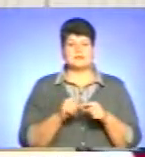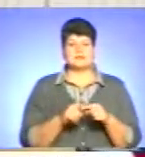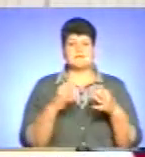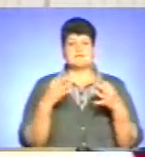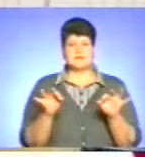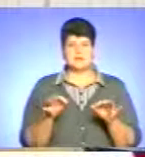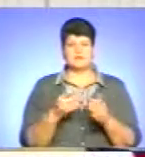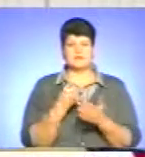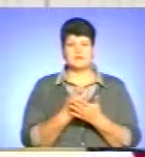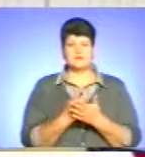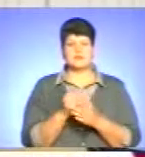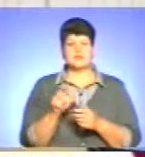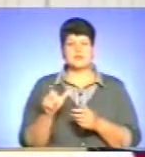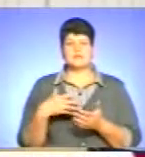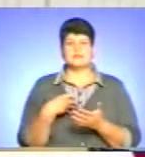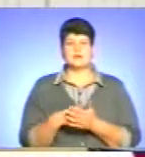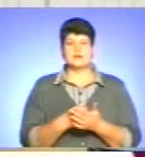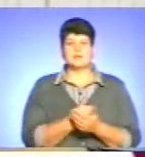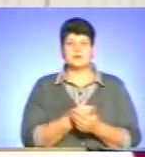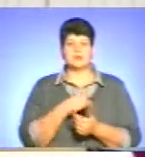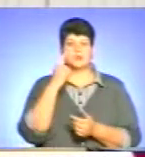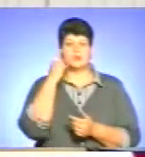волевиявлення людей, своїх бажань і думок,